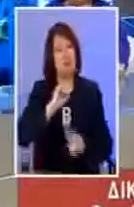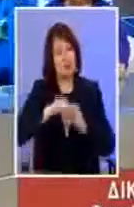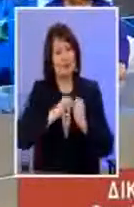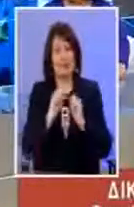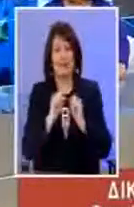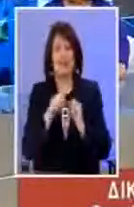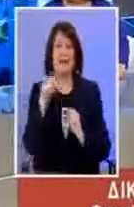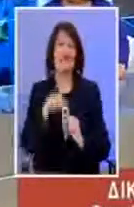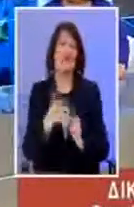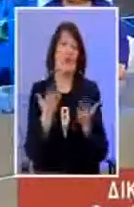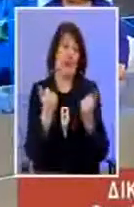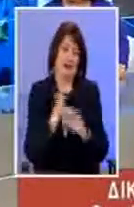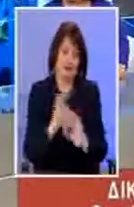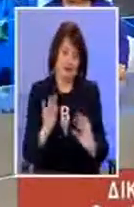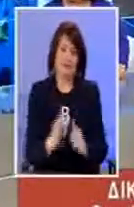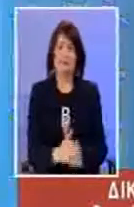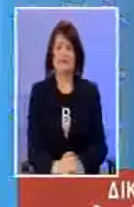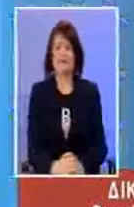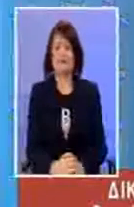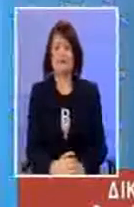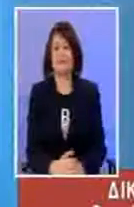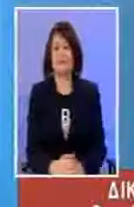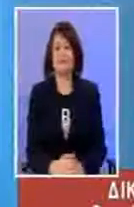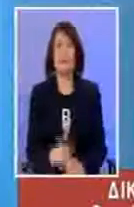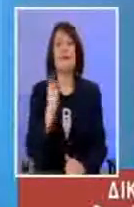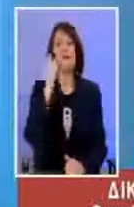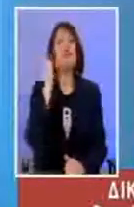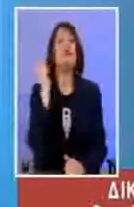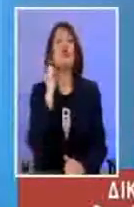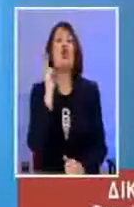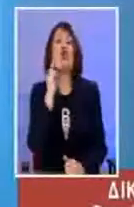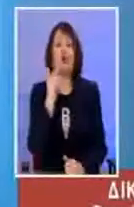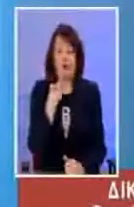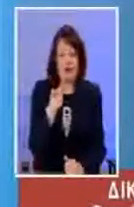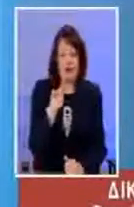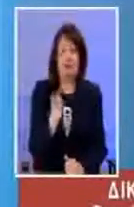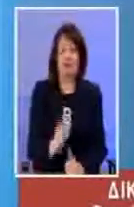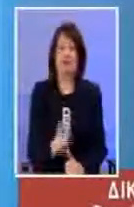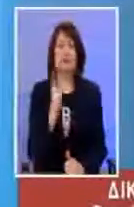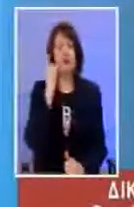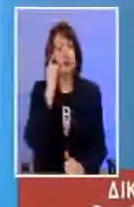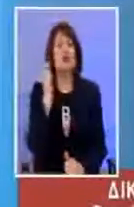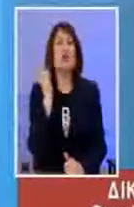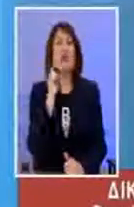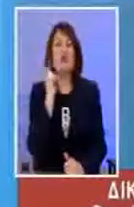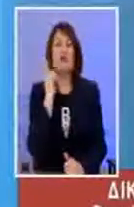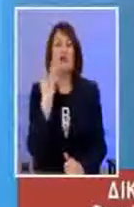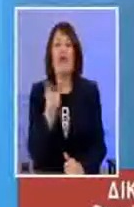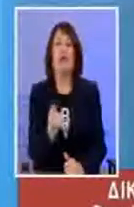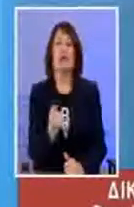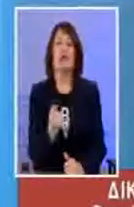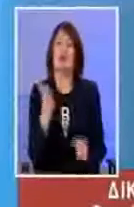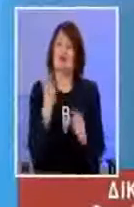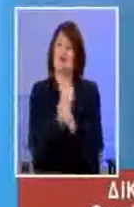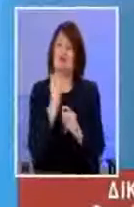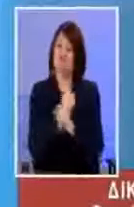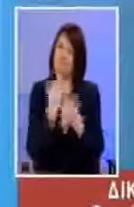όχι, δεν έχουμε. Ναι, νομίζω ότι οι κοφοί, περνώντας εσάς κυρία Αγκουριδάκη, νομίζω ότι οι κοφοί έχουν κάποιες